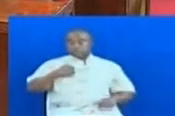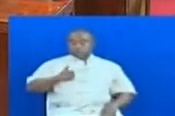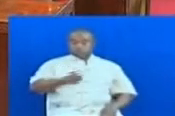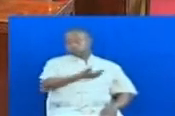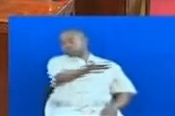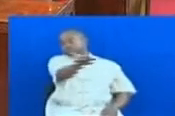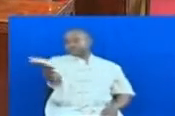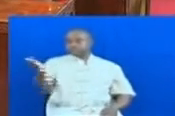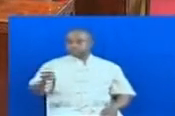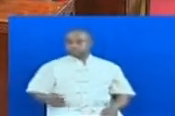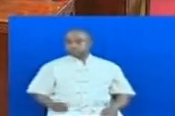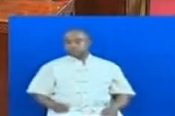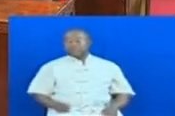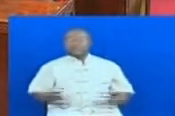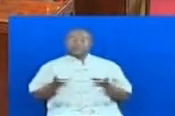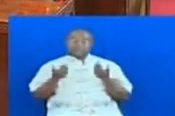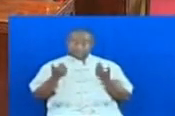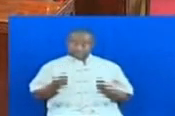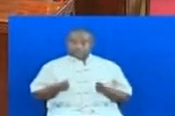Waheshimiwa bunge, kwa muktadha huo,